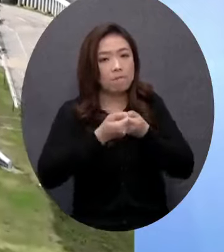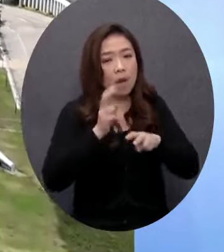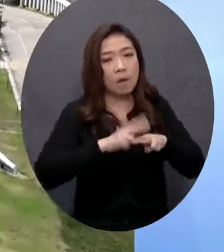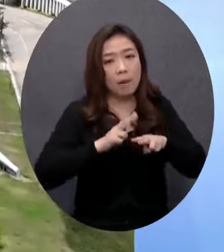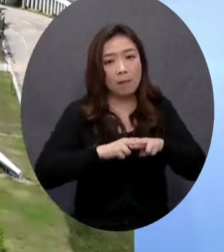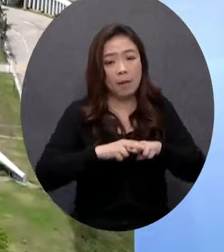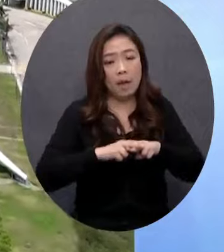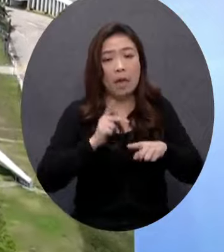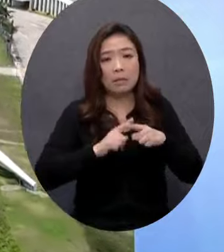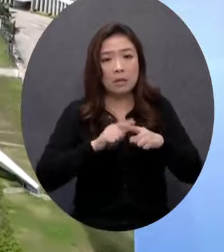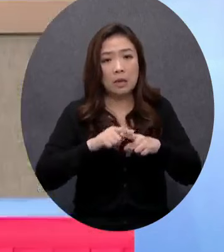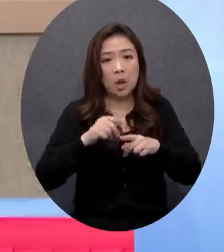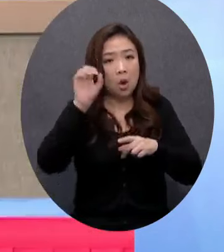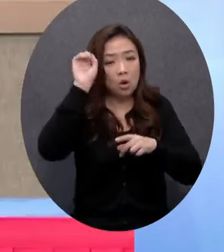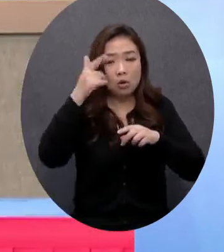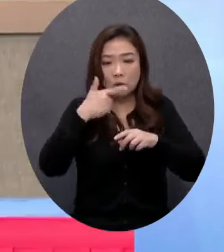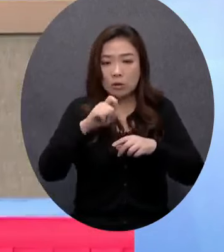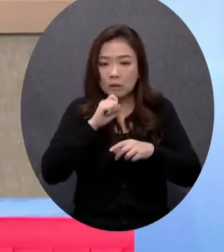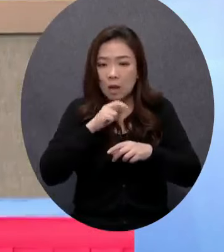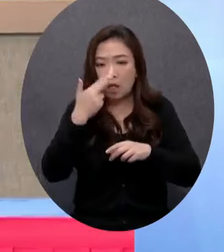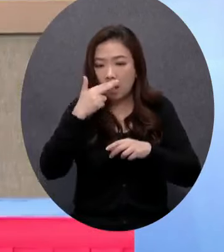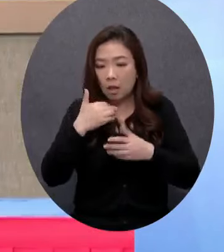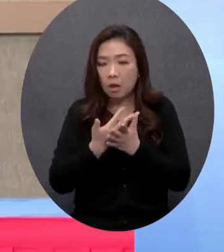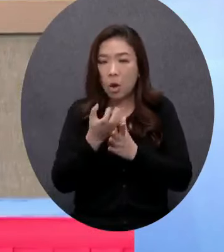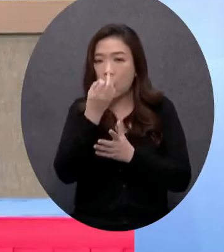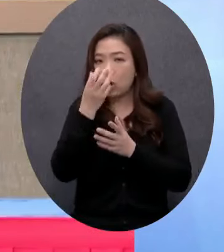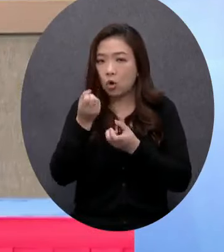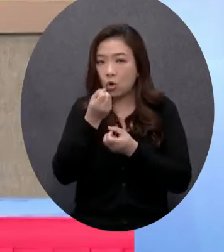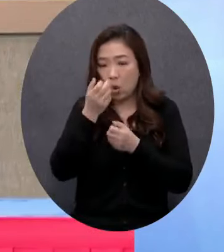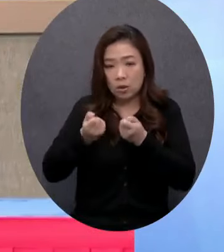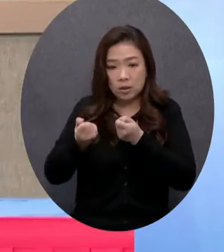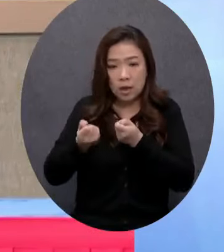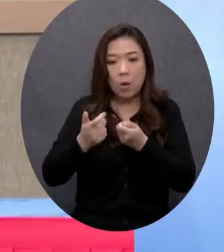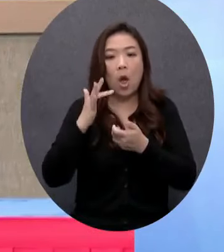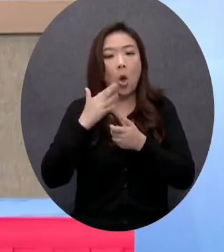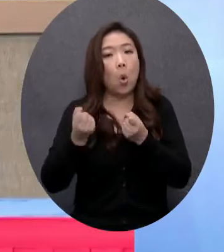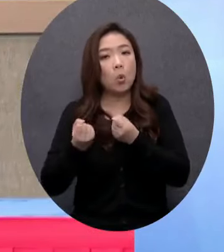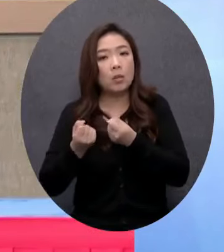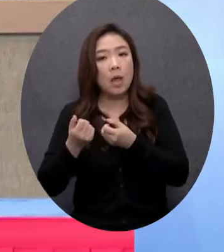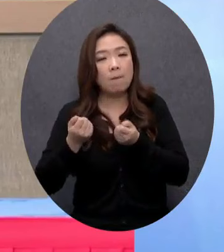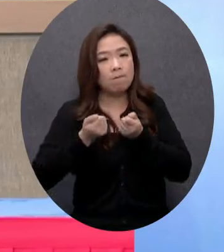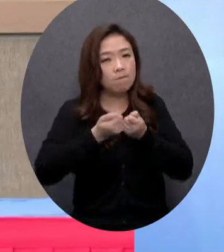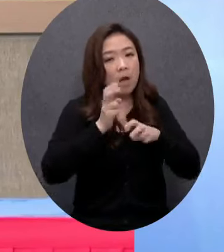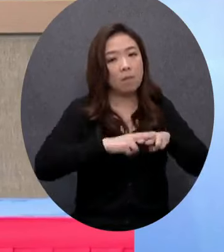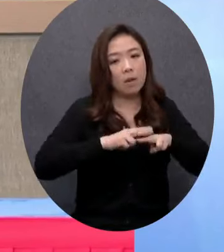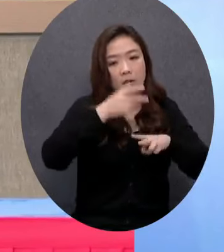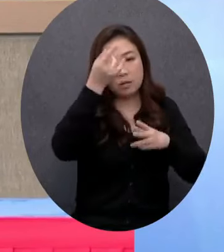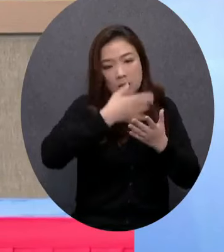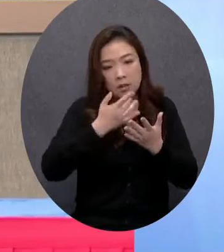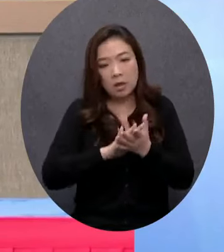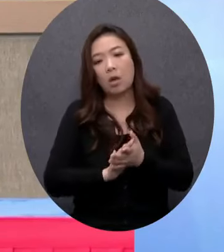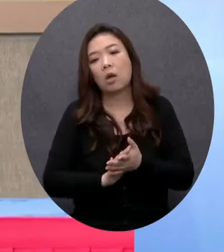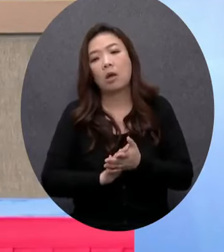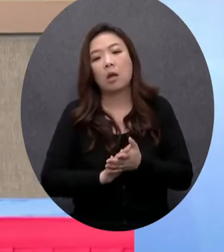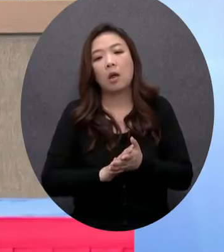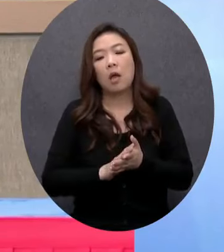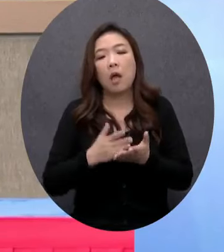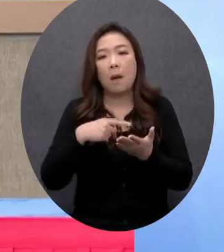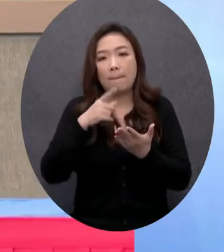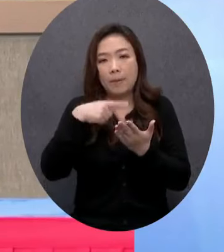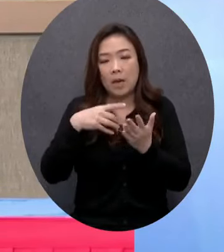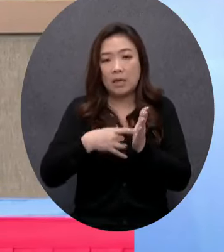创新和亮点。 比如港车北上、澳车北上政策，通过核发电子牌照、